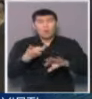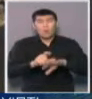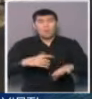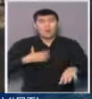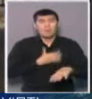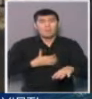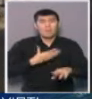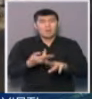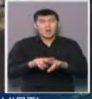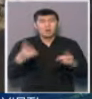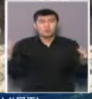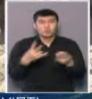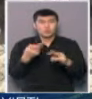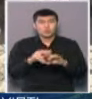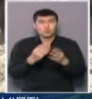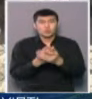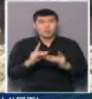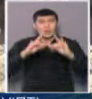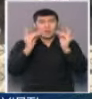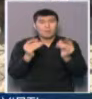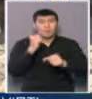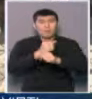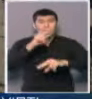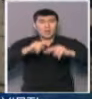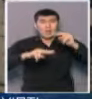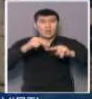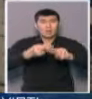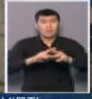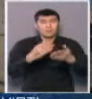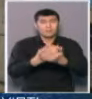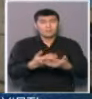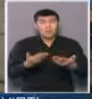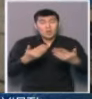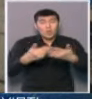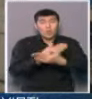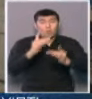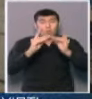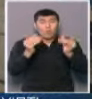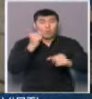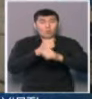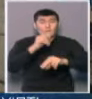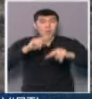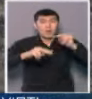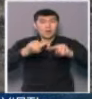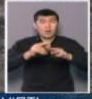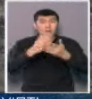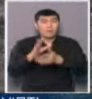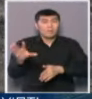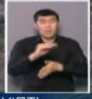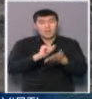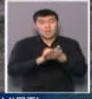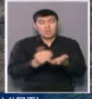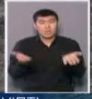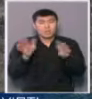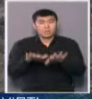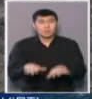жолға өткелдің қажеттігі өткір мәселе. Мұны жергілікті билік те мойындайды. Заманауи перрон салынуы тиіс, бірақ бәрі қағаз күйінде қалып